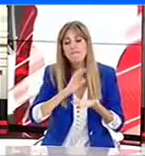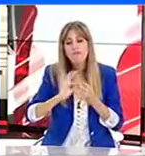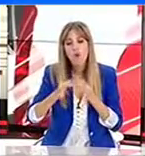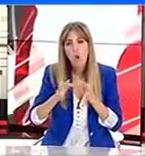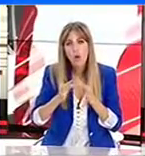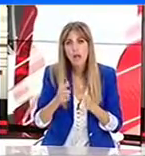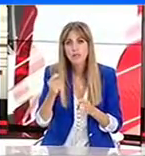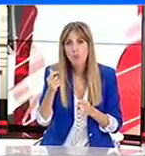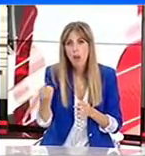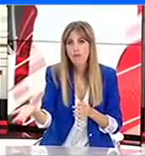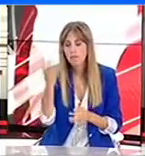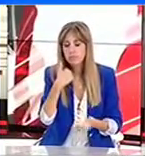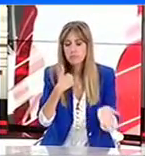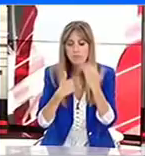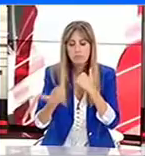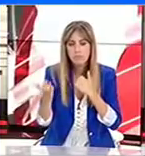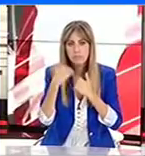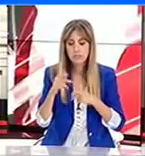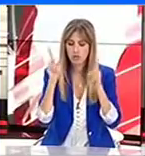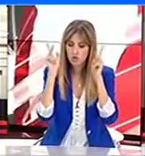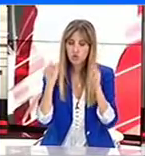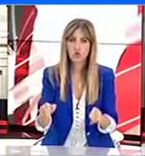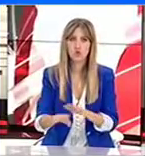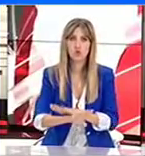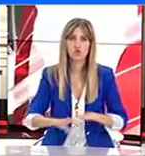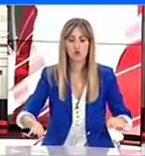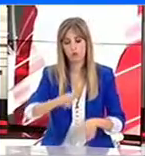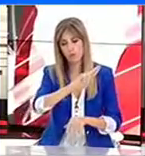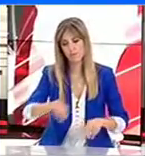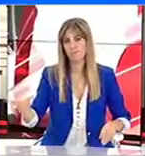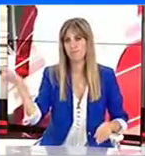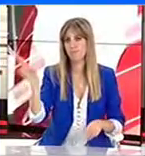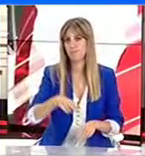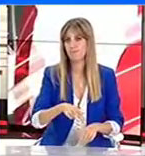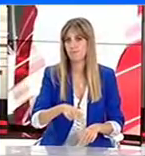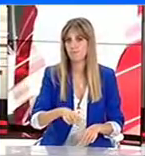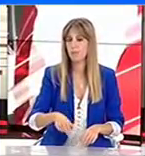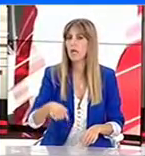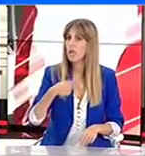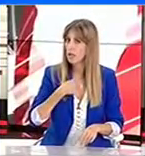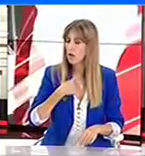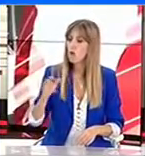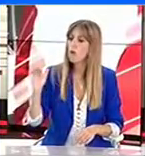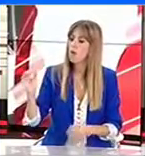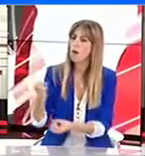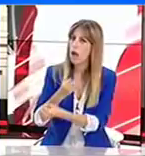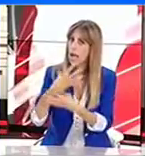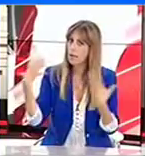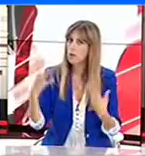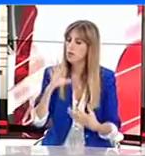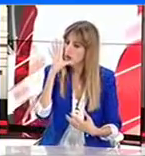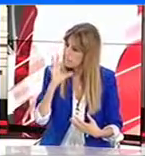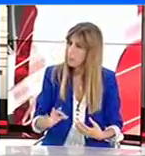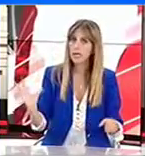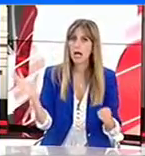κατασπατάλησης του δημόσιου χρήματος. Και τα στοιχεία που έχω είναι ότι η εξοικονόμηση που έχουμε στο δημόσιο προπολογισμό είναι πολύ μεγάλη, κοντά στα